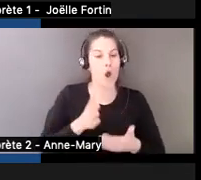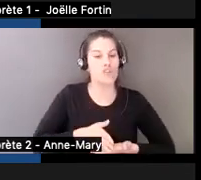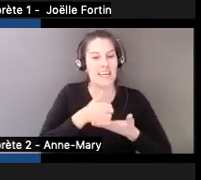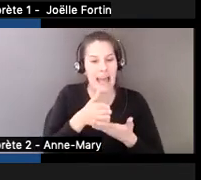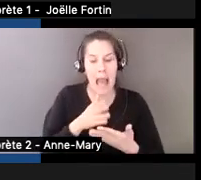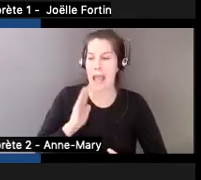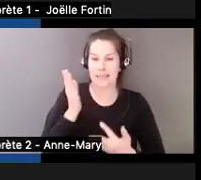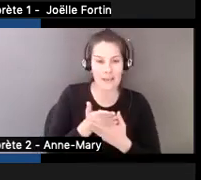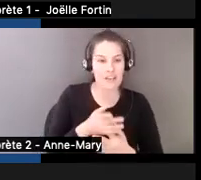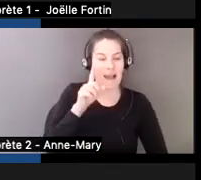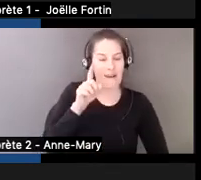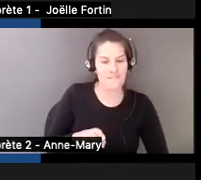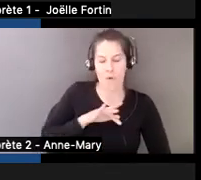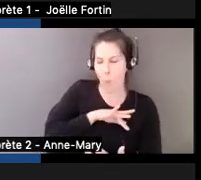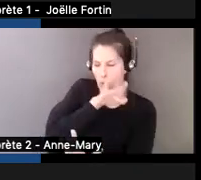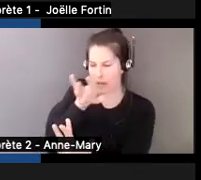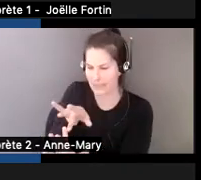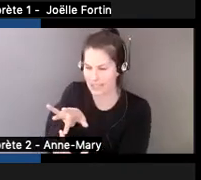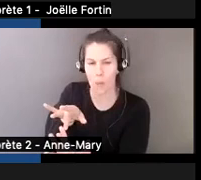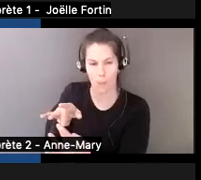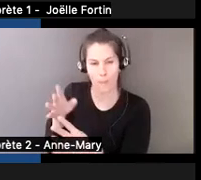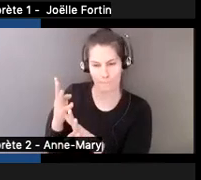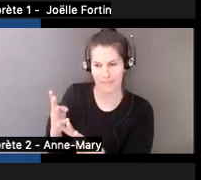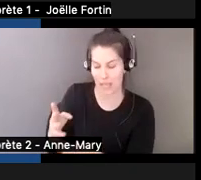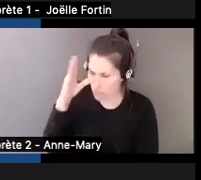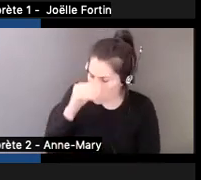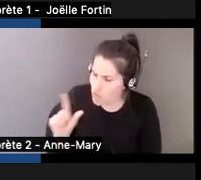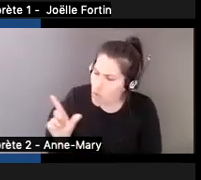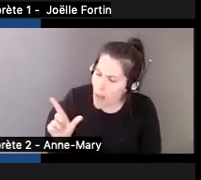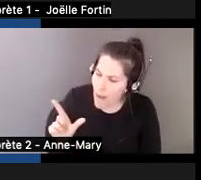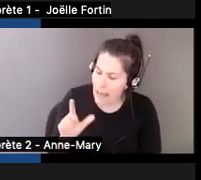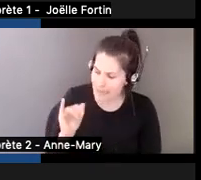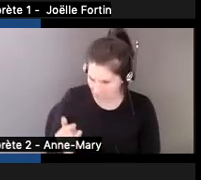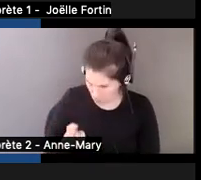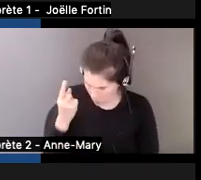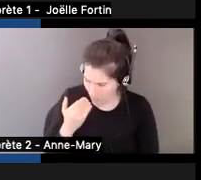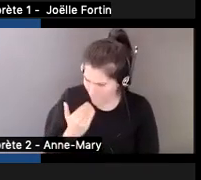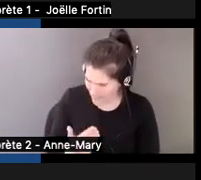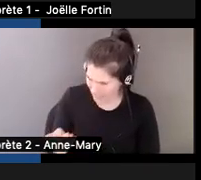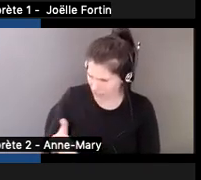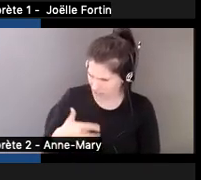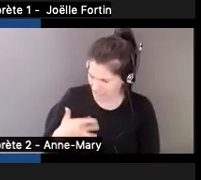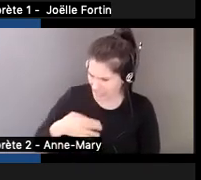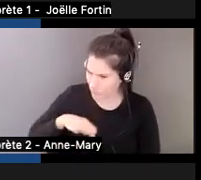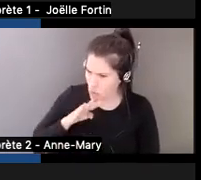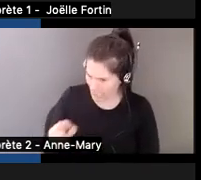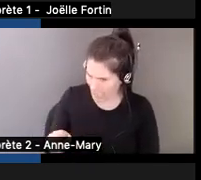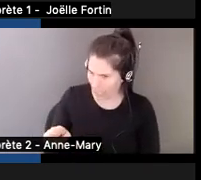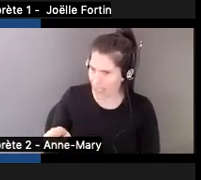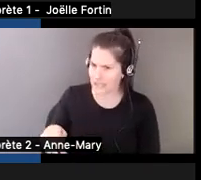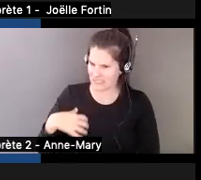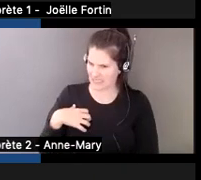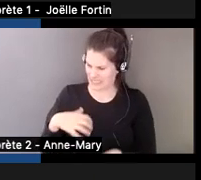rentrer en connexion avec cet aspect. Monsieur Lambert, si je comprends bien, je vous sens frustré,